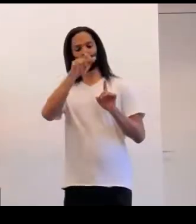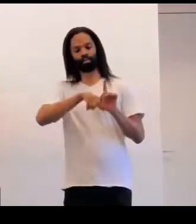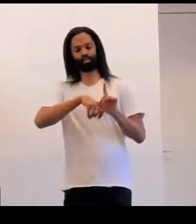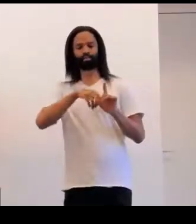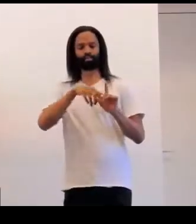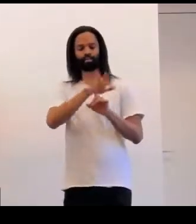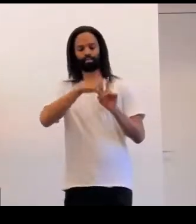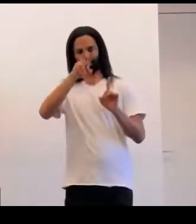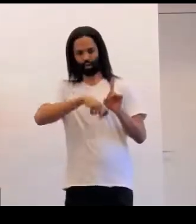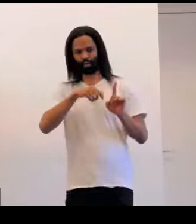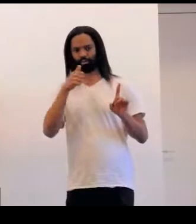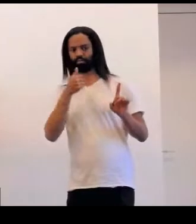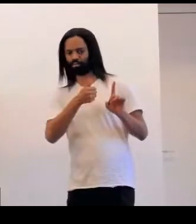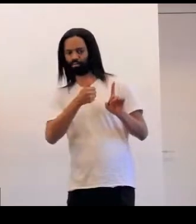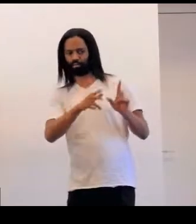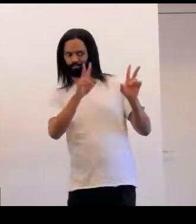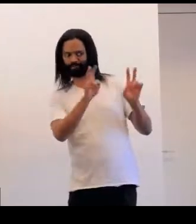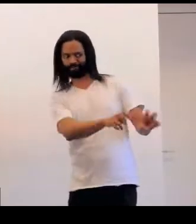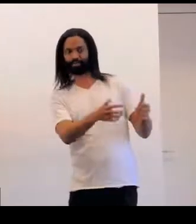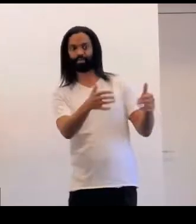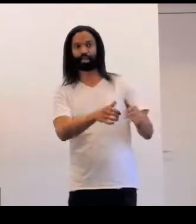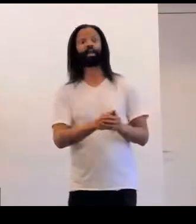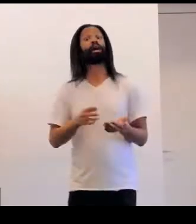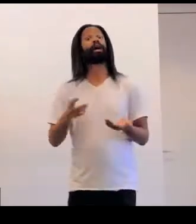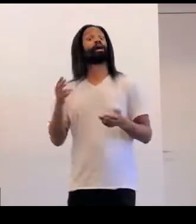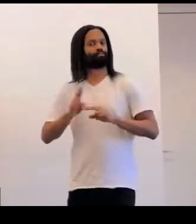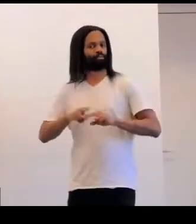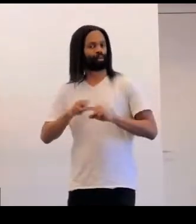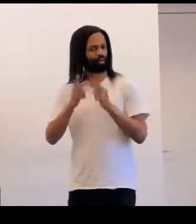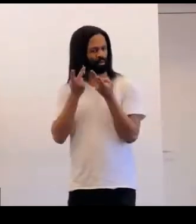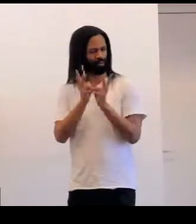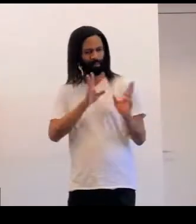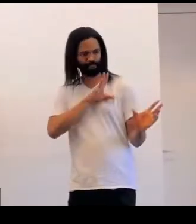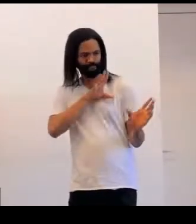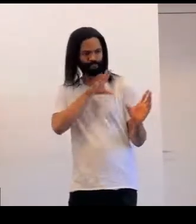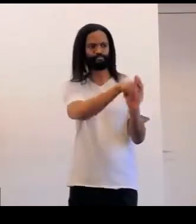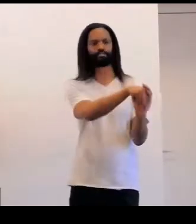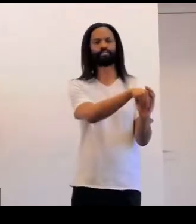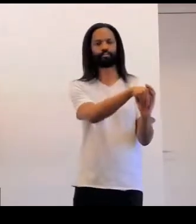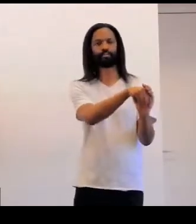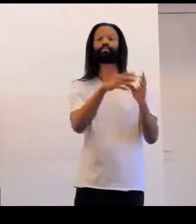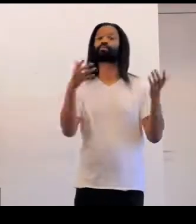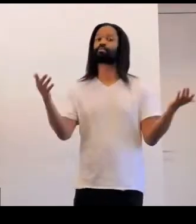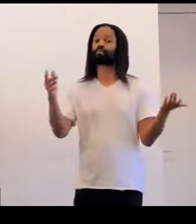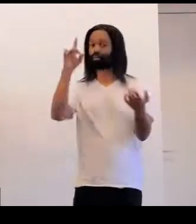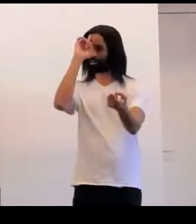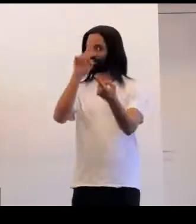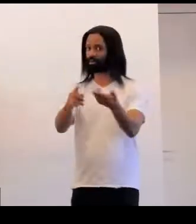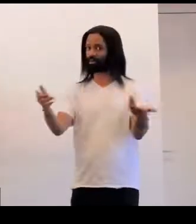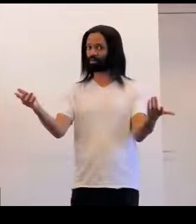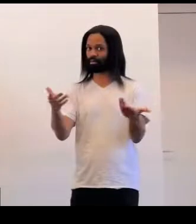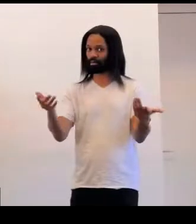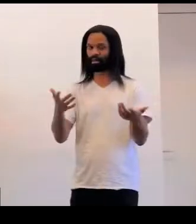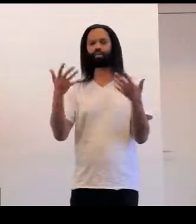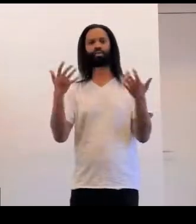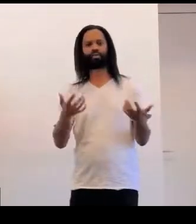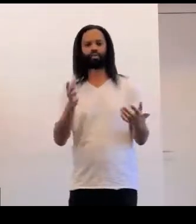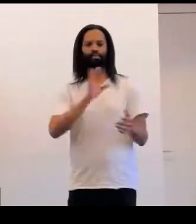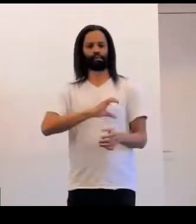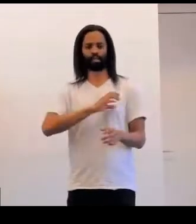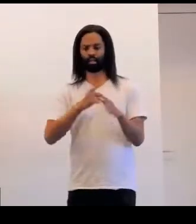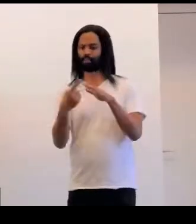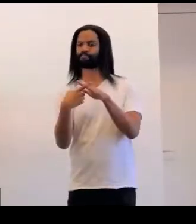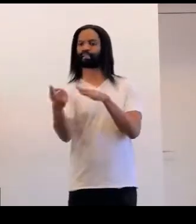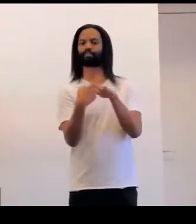a été également partie prenante. Il s'agissait donc de mieux comprendre les publics, les grands marginaux, chroniquement